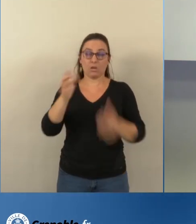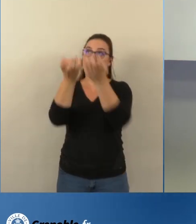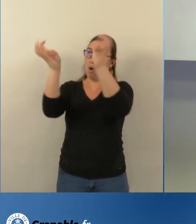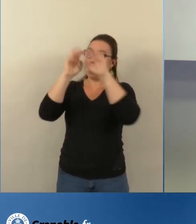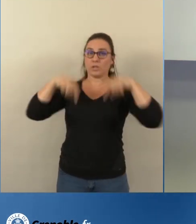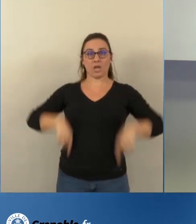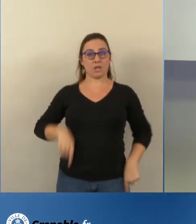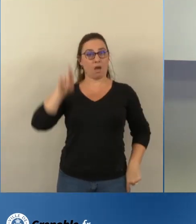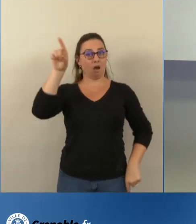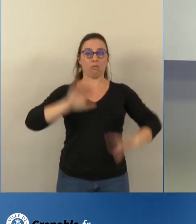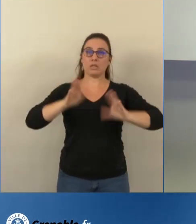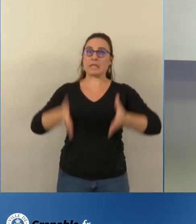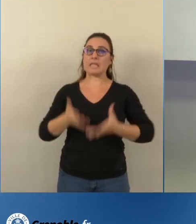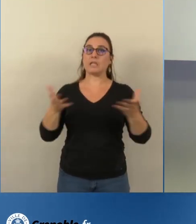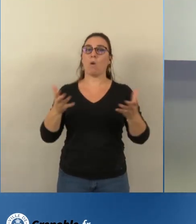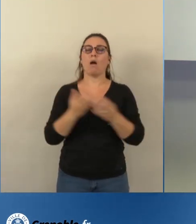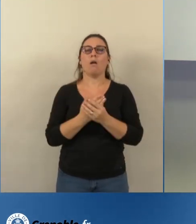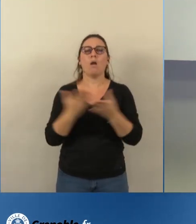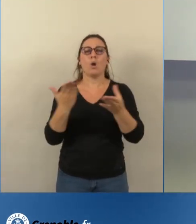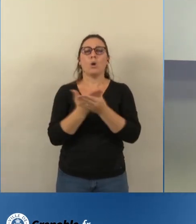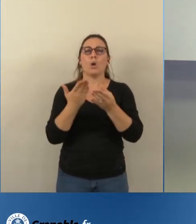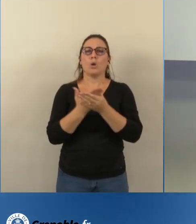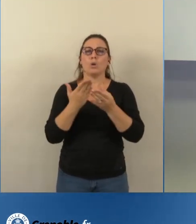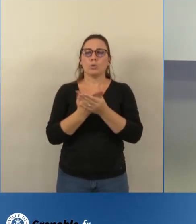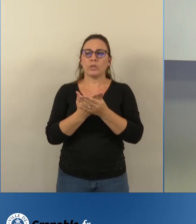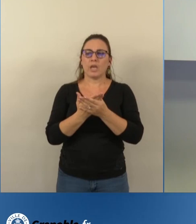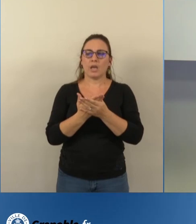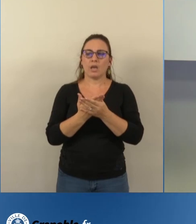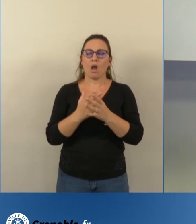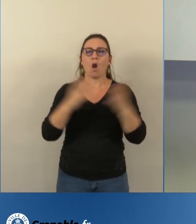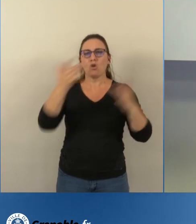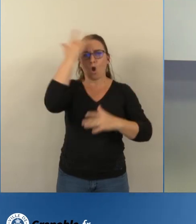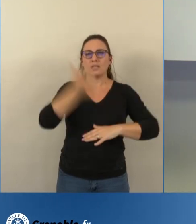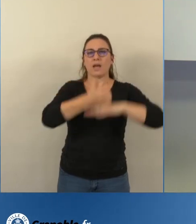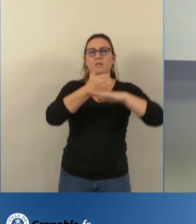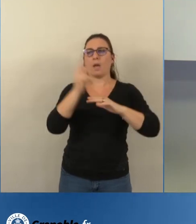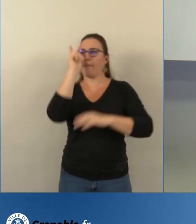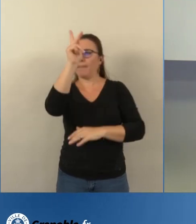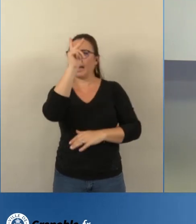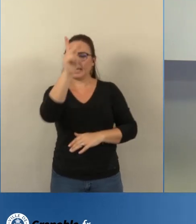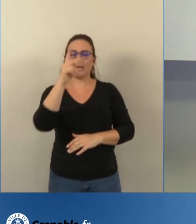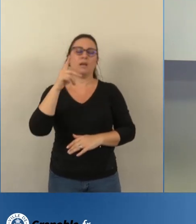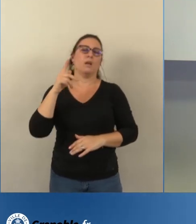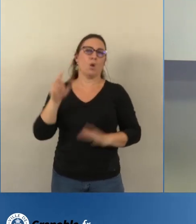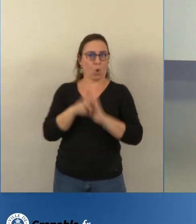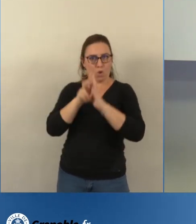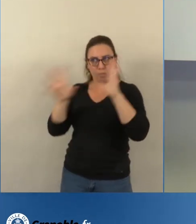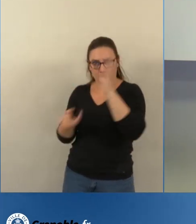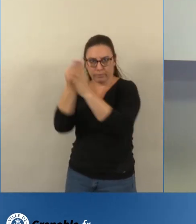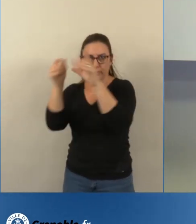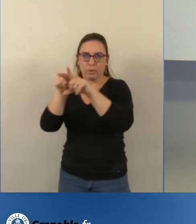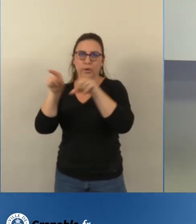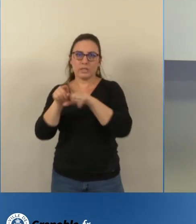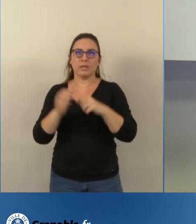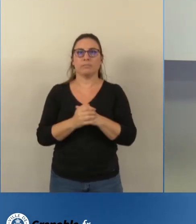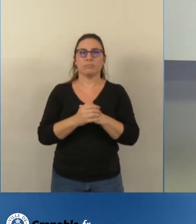a rendu sa décision dans l'affaire qui était portée par Grande-Synthe auquel les villes Paris et de Grenoble sont associées ainsi que les organisations de la